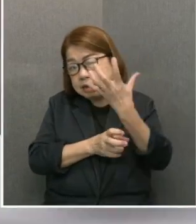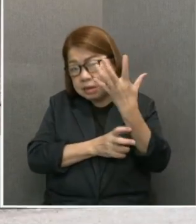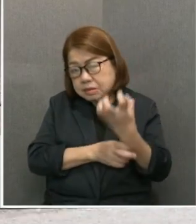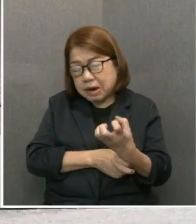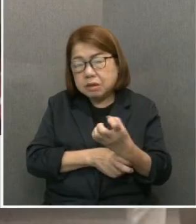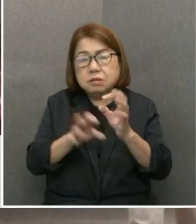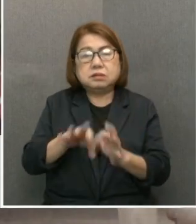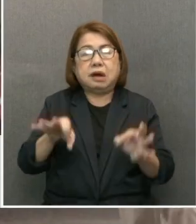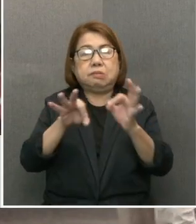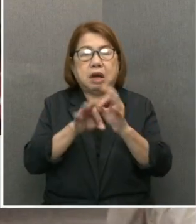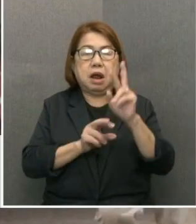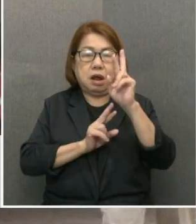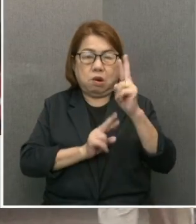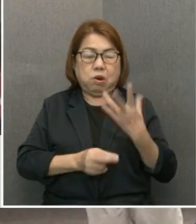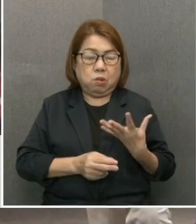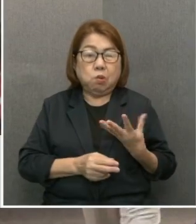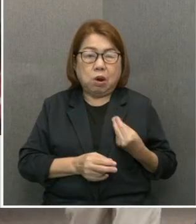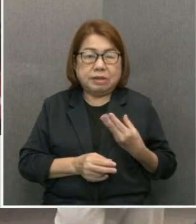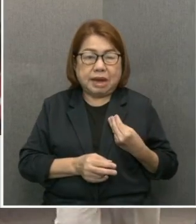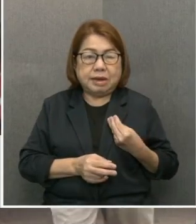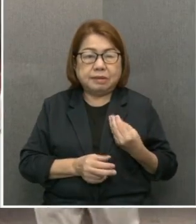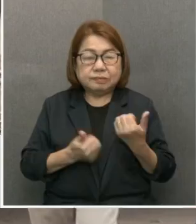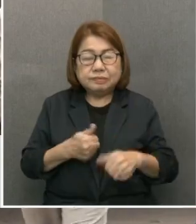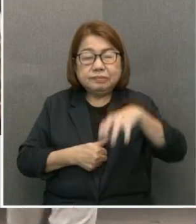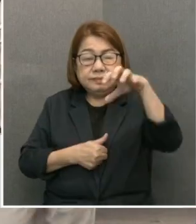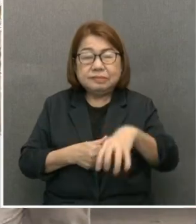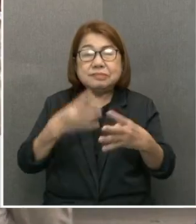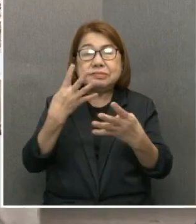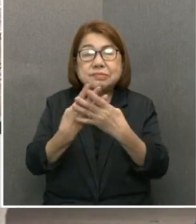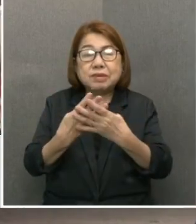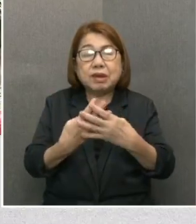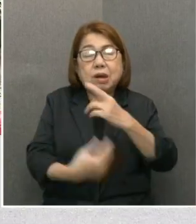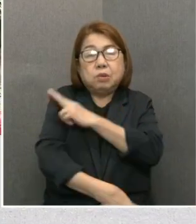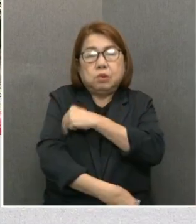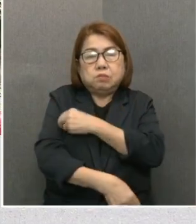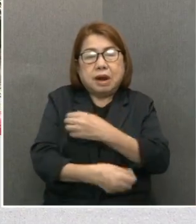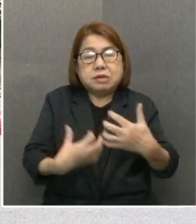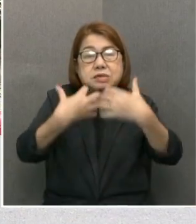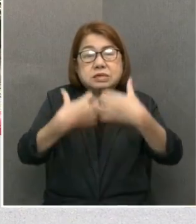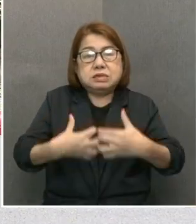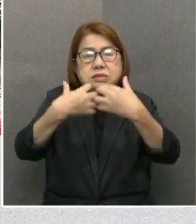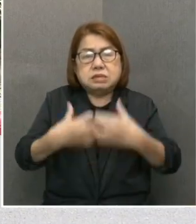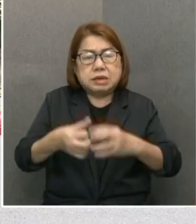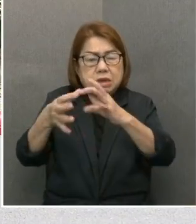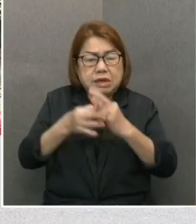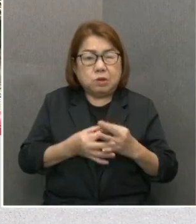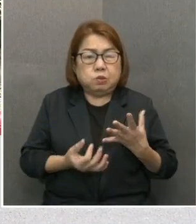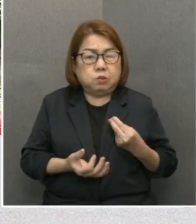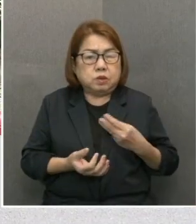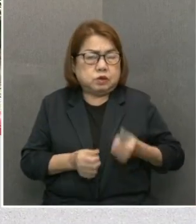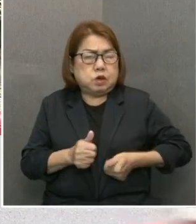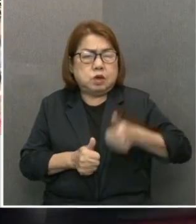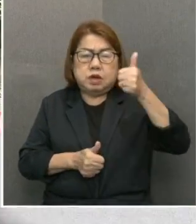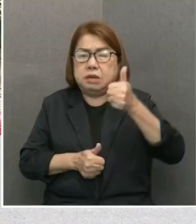ใจเนื่องจากทันสถานโรงพยาบาลราชทัณฑ์ยังขาดเครื่องมือทางการแพทย์ที่มีศักยภาพค่ะ